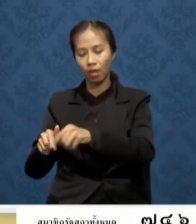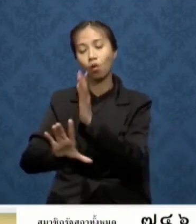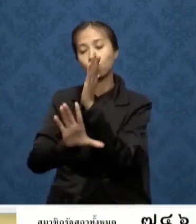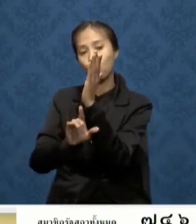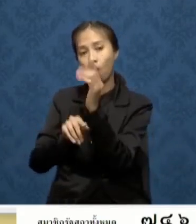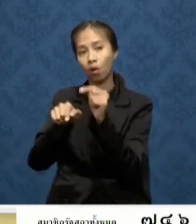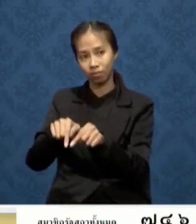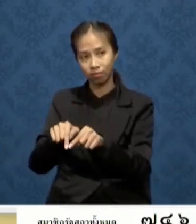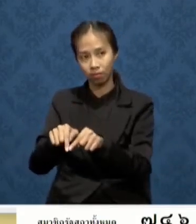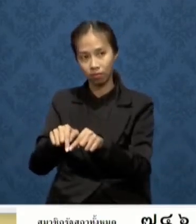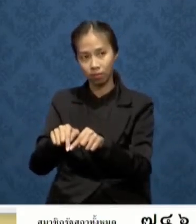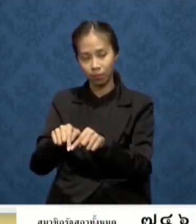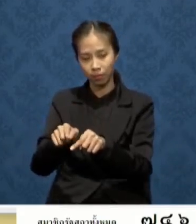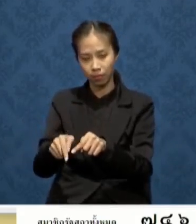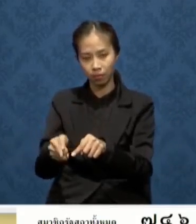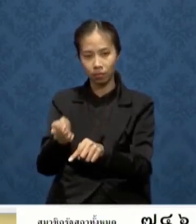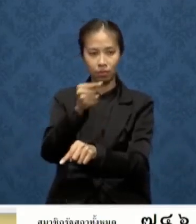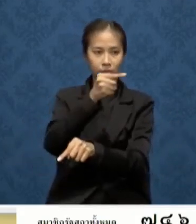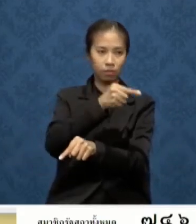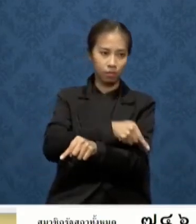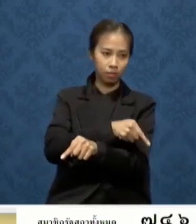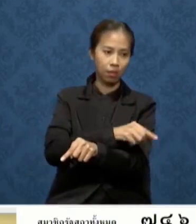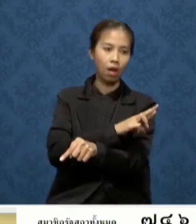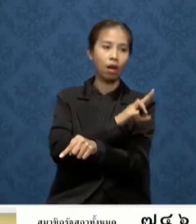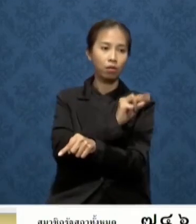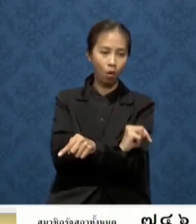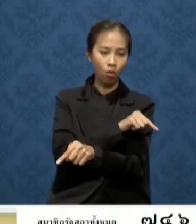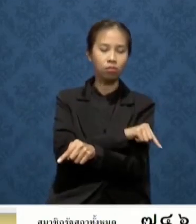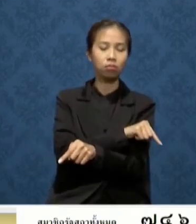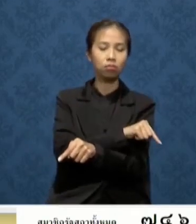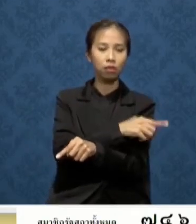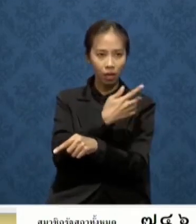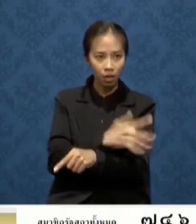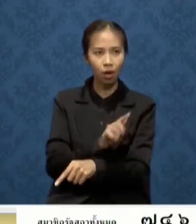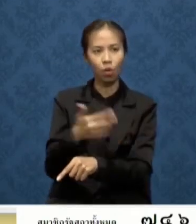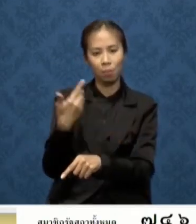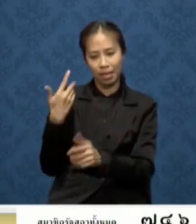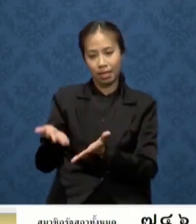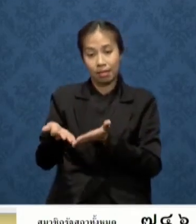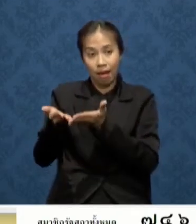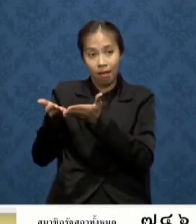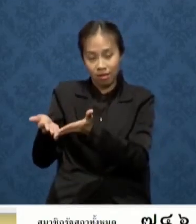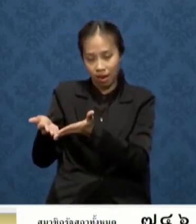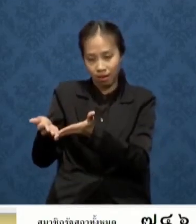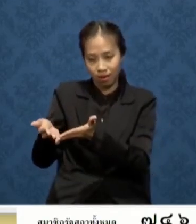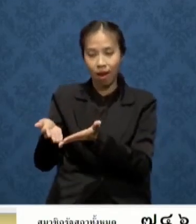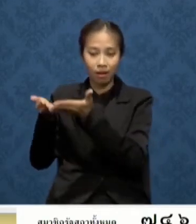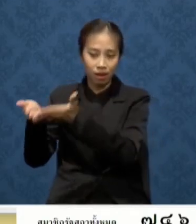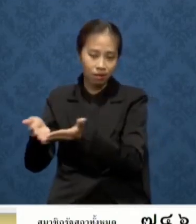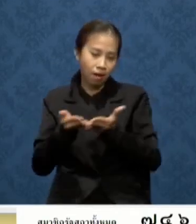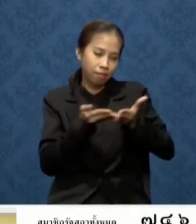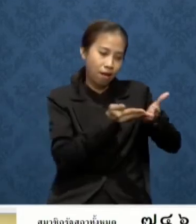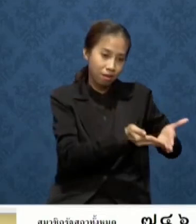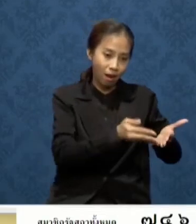หดชุมพร จุดส้นสดอยที่อ่านางจงหวรนองแล้วกจะทำทาเรือน้ำลกนะครับ ยื่นออกไปใทะเลทง 2 ฝั่ง